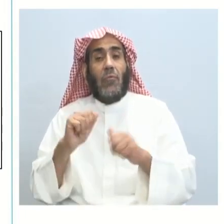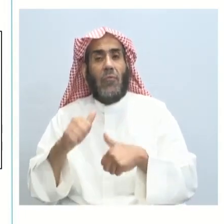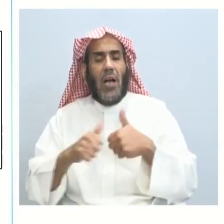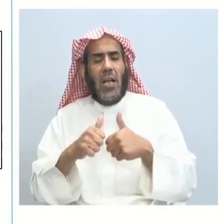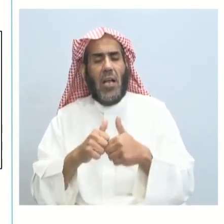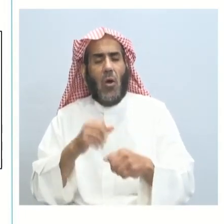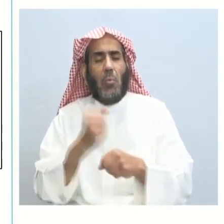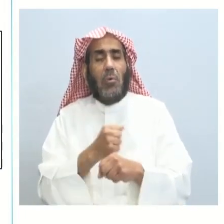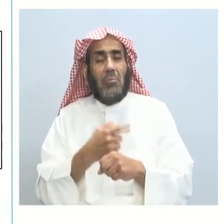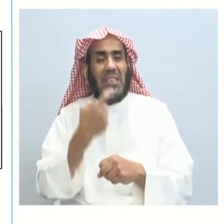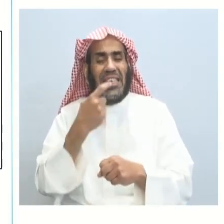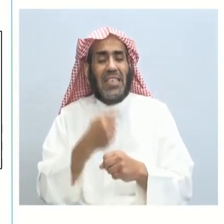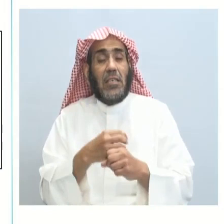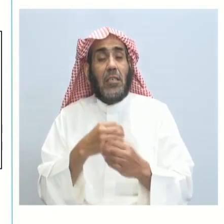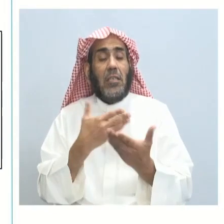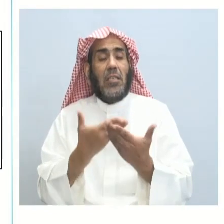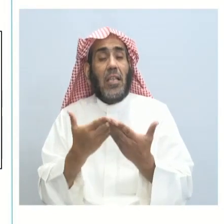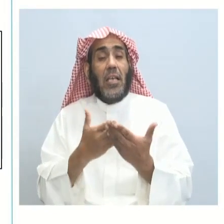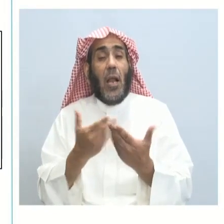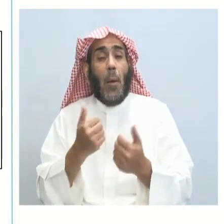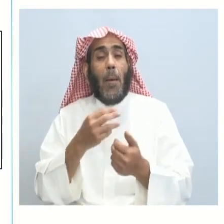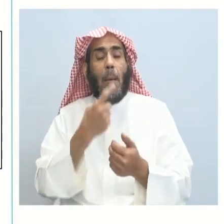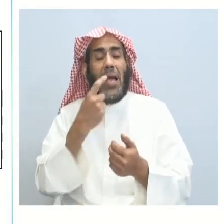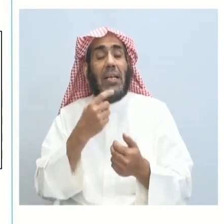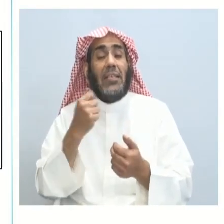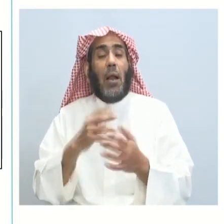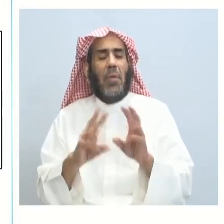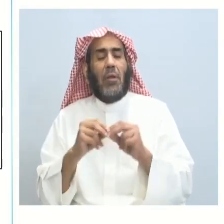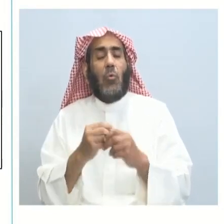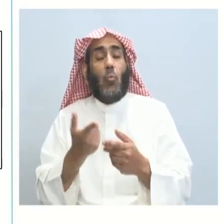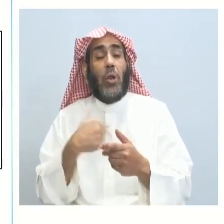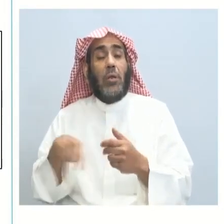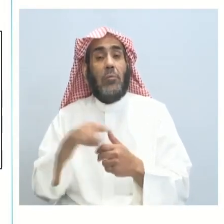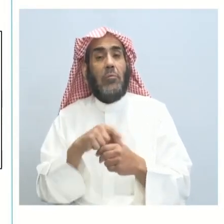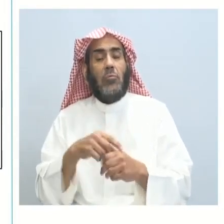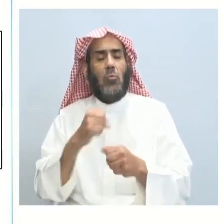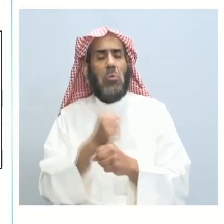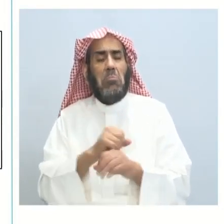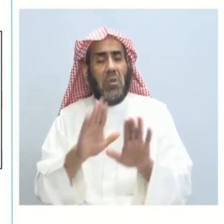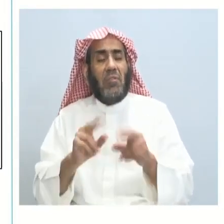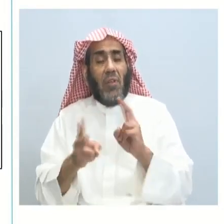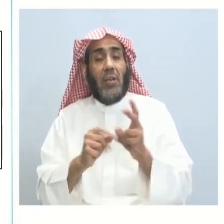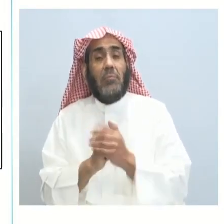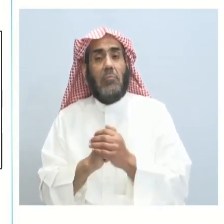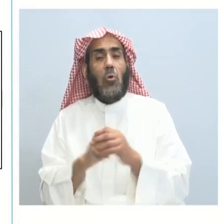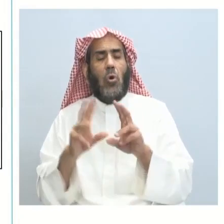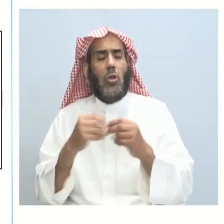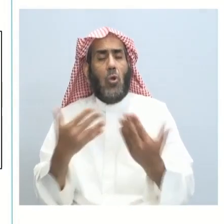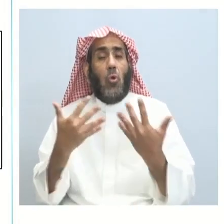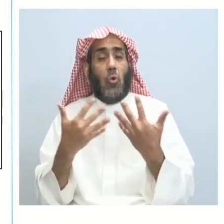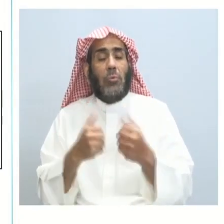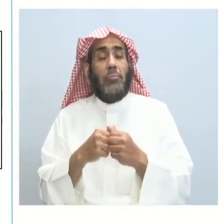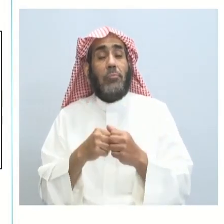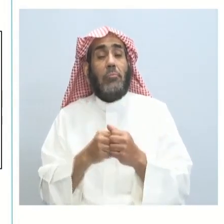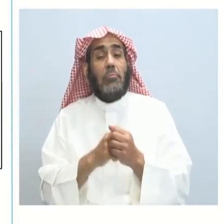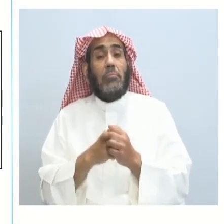اقيمت بسعر مثلا تذكره 100 ريال ونحن نقيم نفس الفعاليه وعدد الحضور مثلا